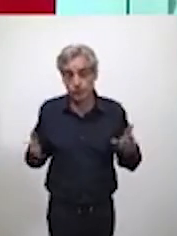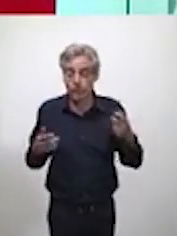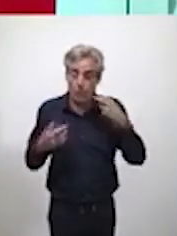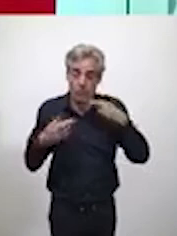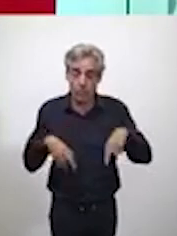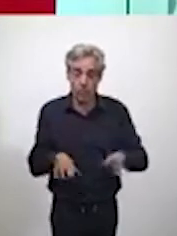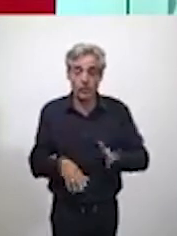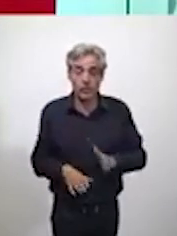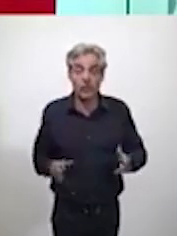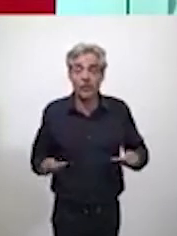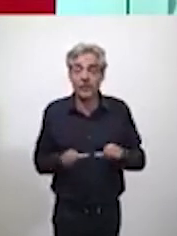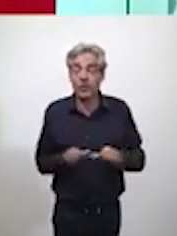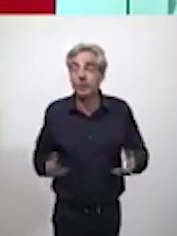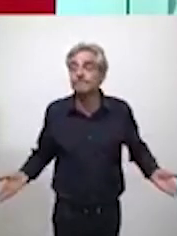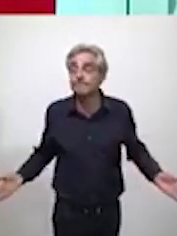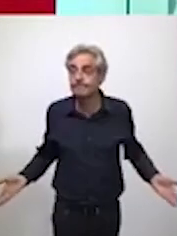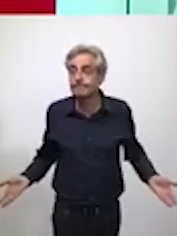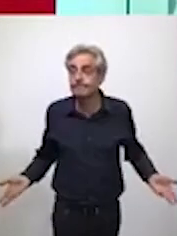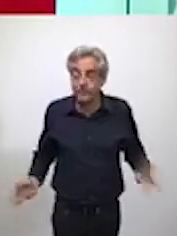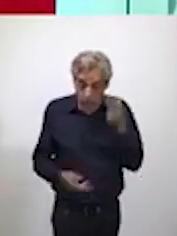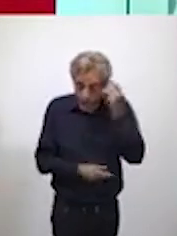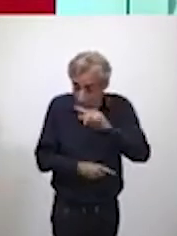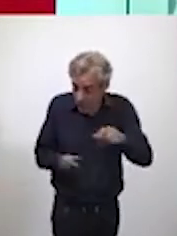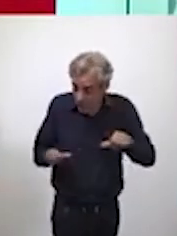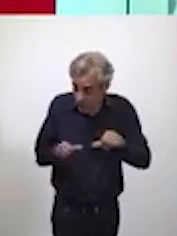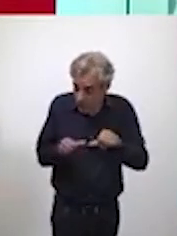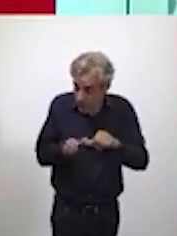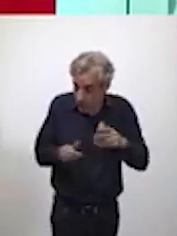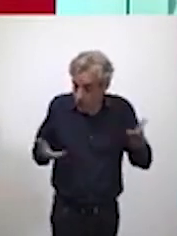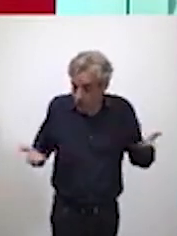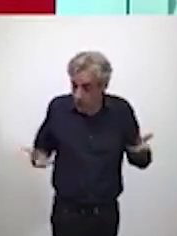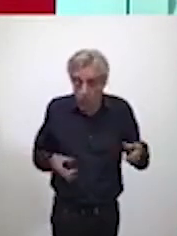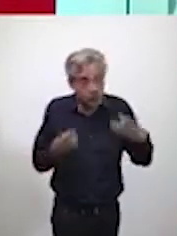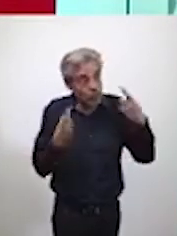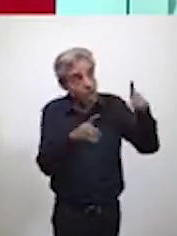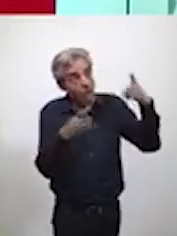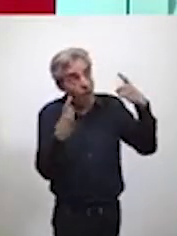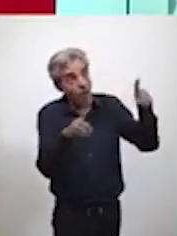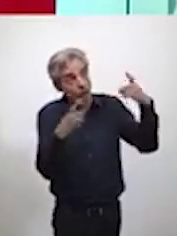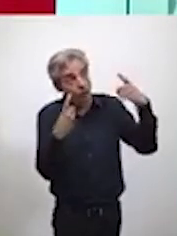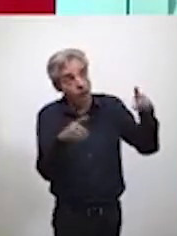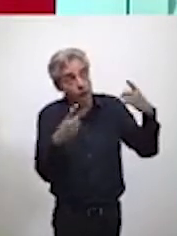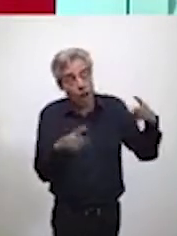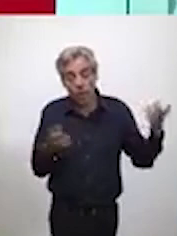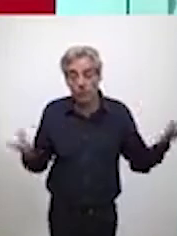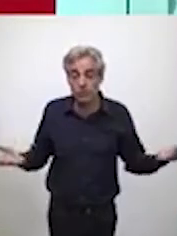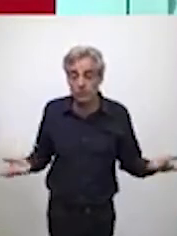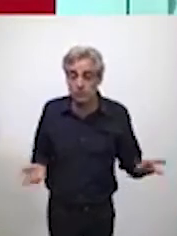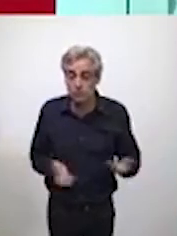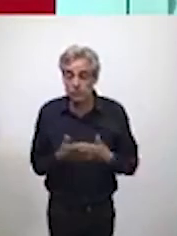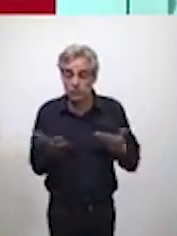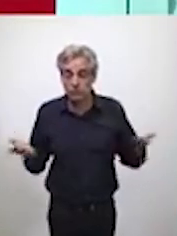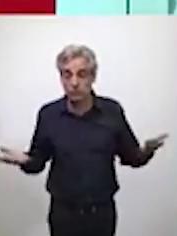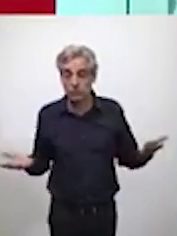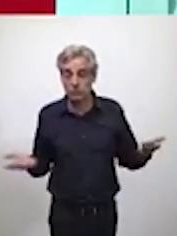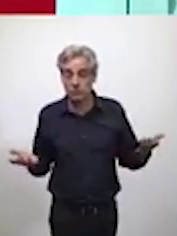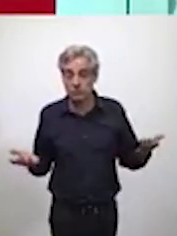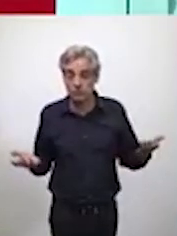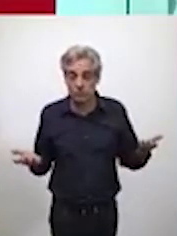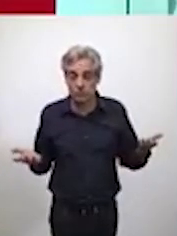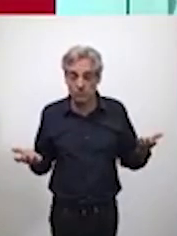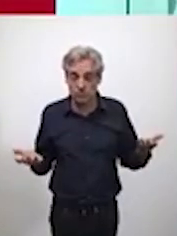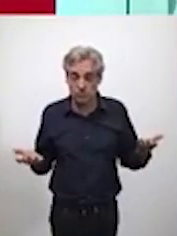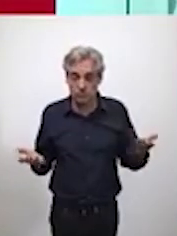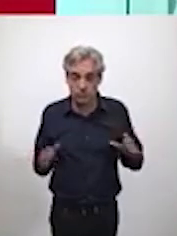Donc, je n'ai toujours pas compris ce que vous auriez fait à ma place, à part des effets de tribune, des effets d'estrade, parler de renoncement, mais à aucun moment,